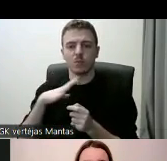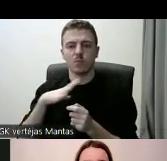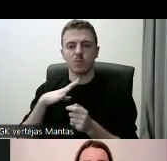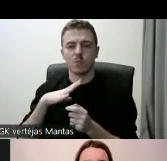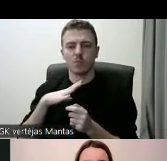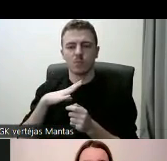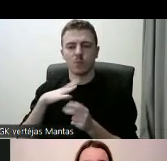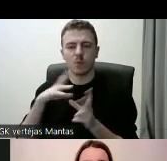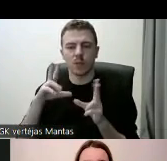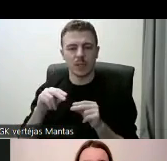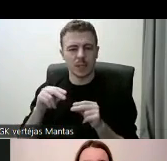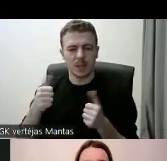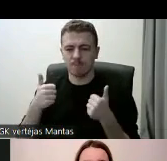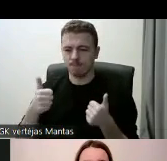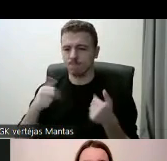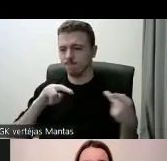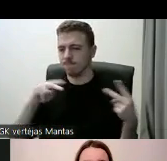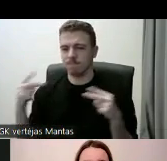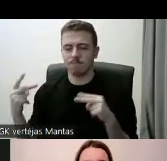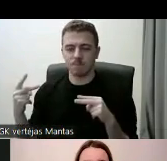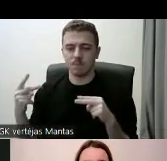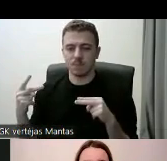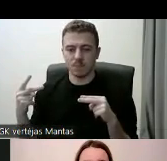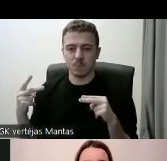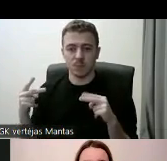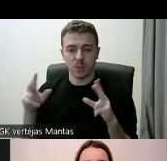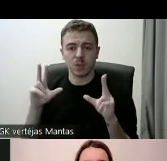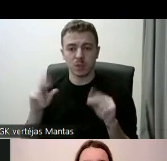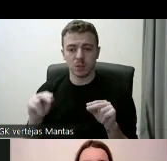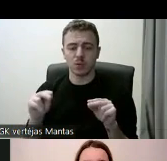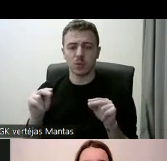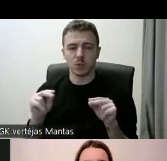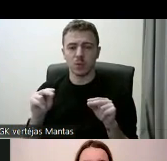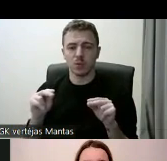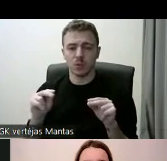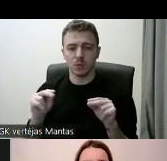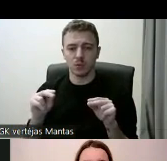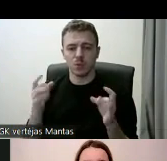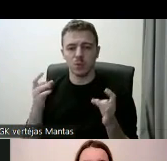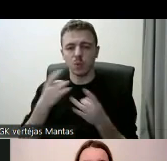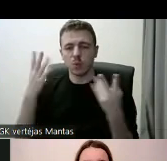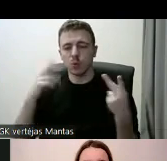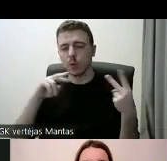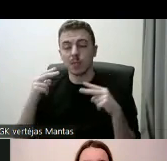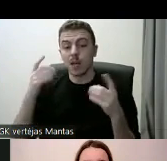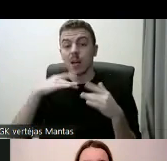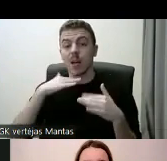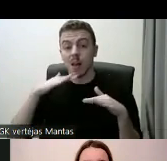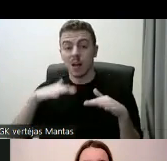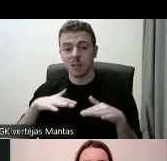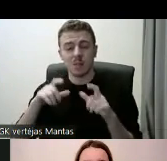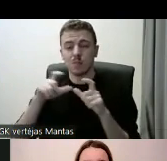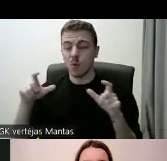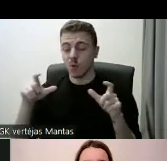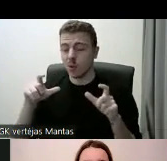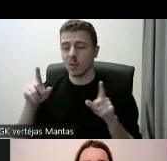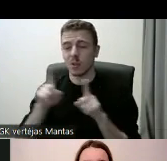masyvius poveikius, kad iš tikrųjų pasikeitė kultūra ne tik klasėse, ne tik mokykloje, bet